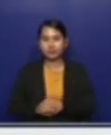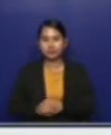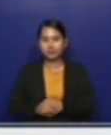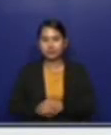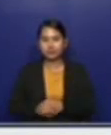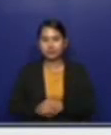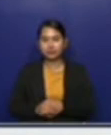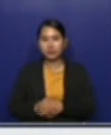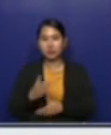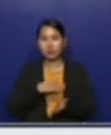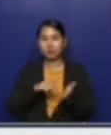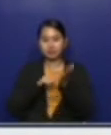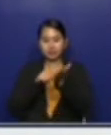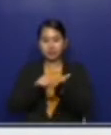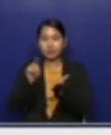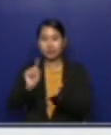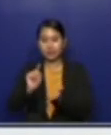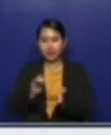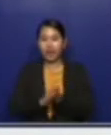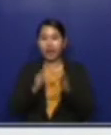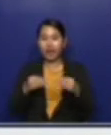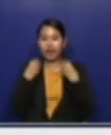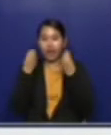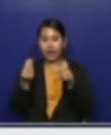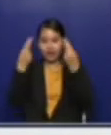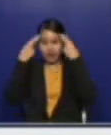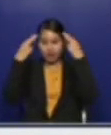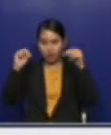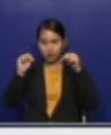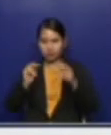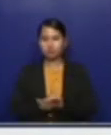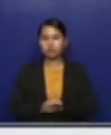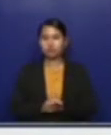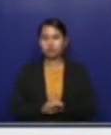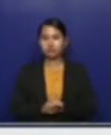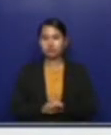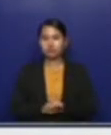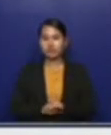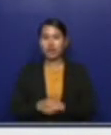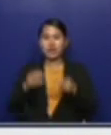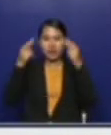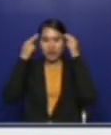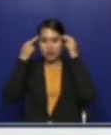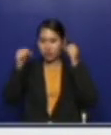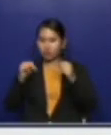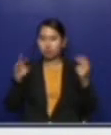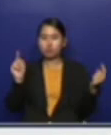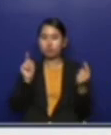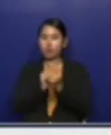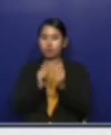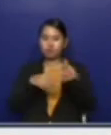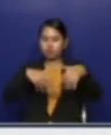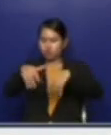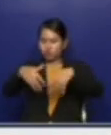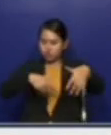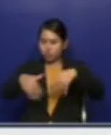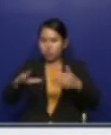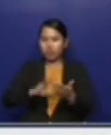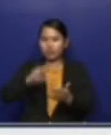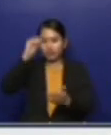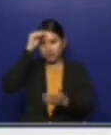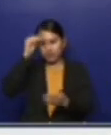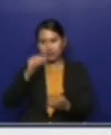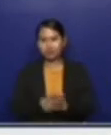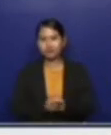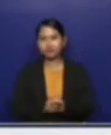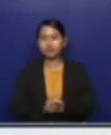สิ่งที่ผมเสนอคือให้นายกรัฐมนตรีเนี่ยครับไปฟังความเห็นโดยตรงของนักเรียนนิสิตนักศึกษา